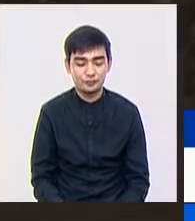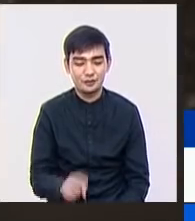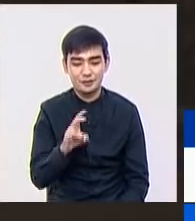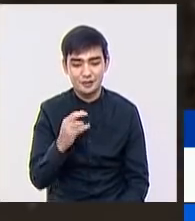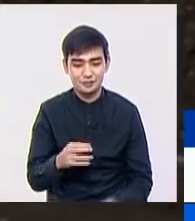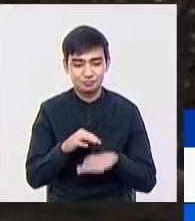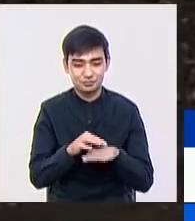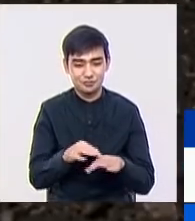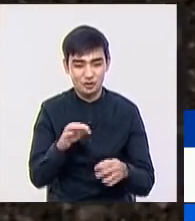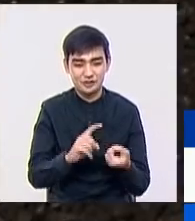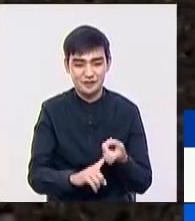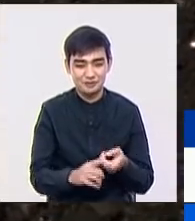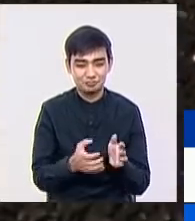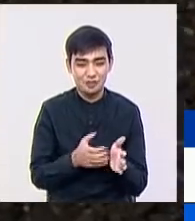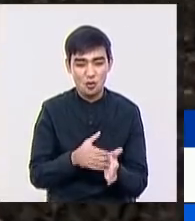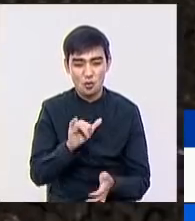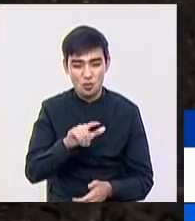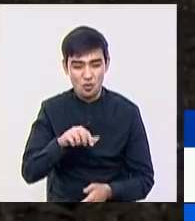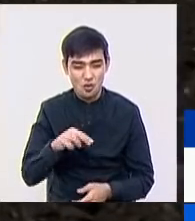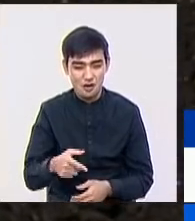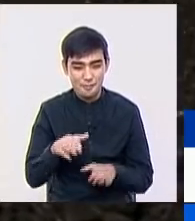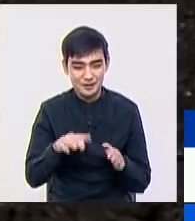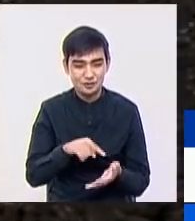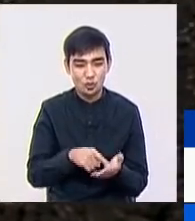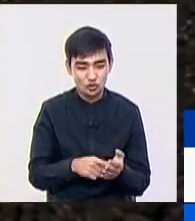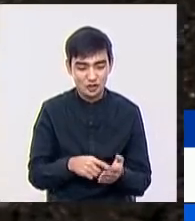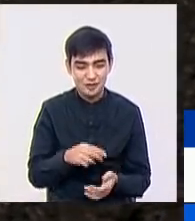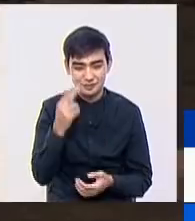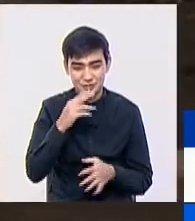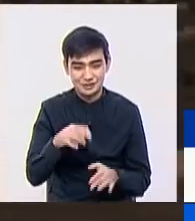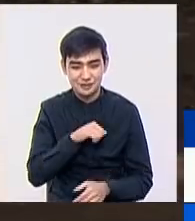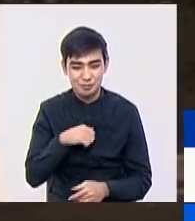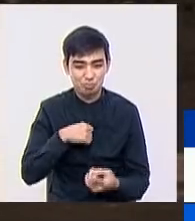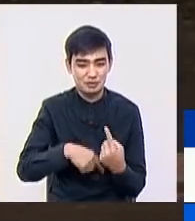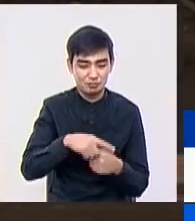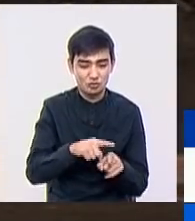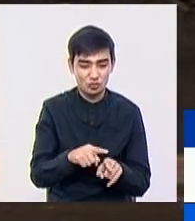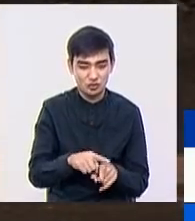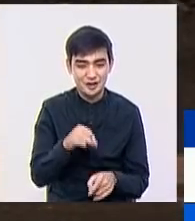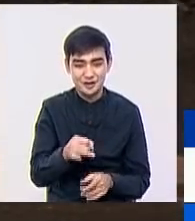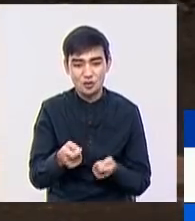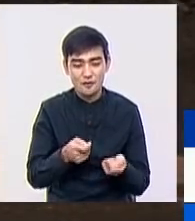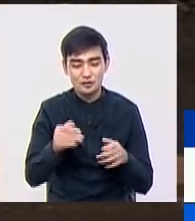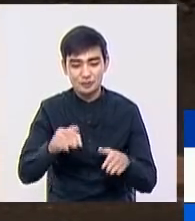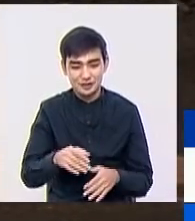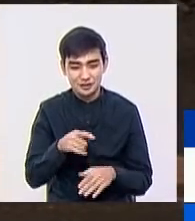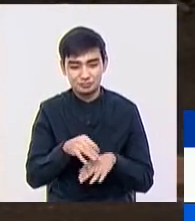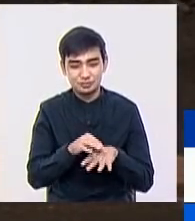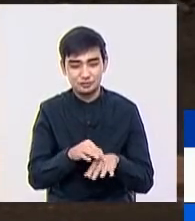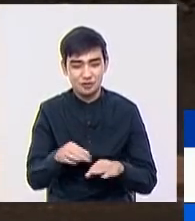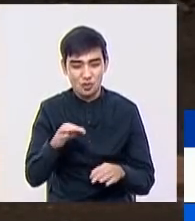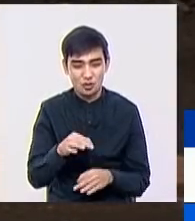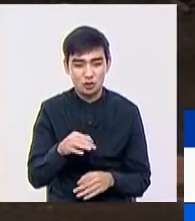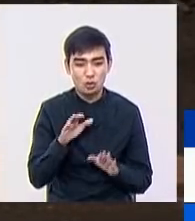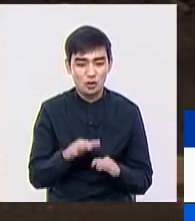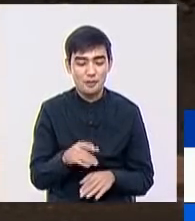Национальный перевозчик связывает нехватку угля на точках сбыта в столице с самими бизнесменами. Ведь по данным руководства грузовых перевозок, только